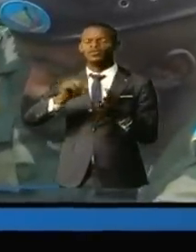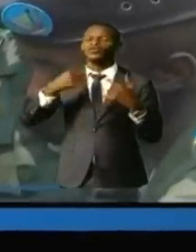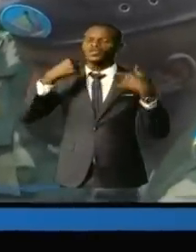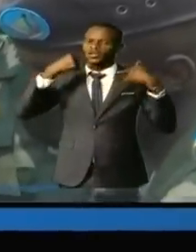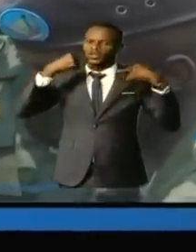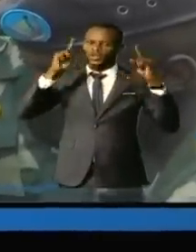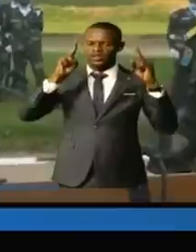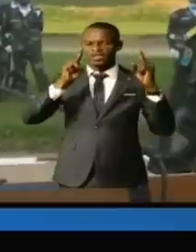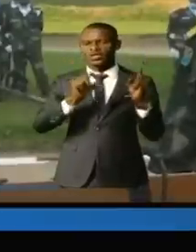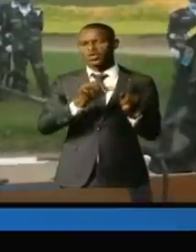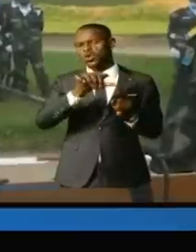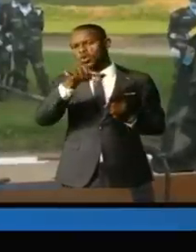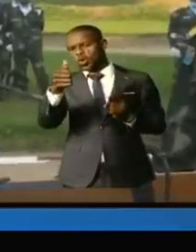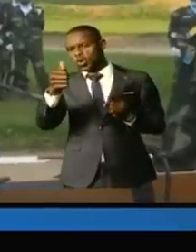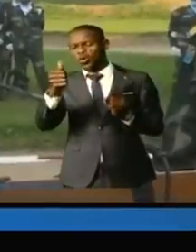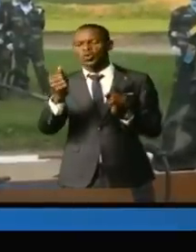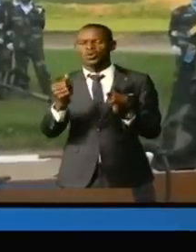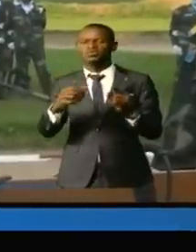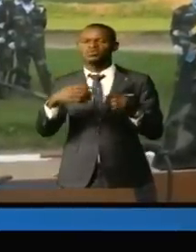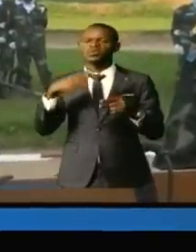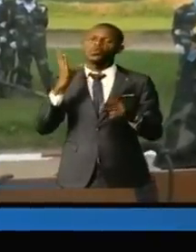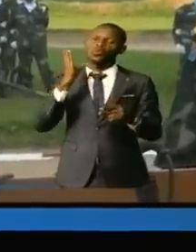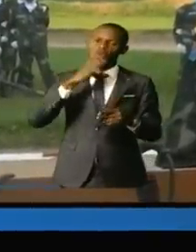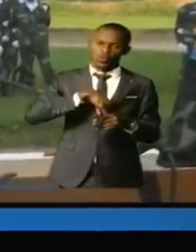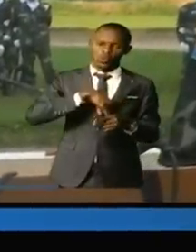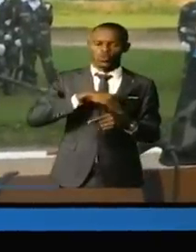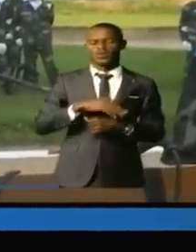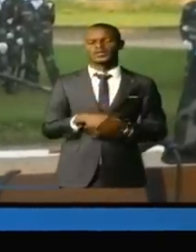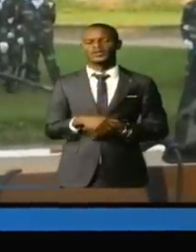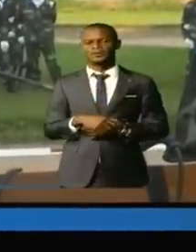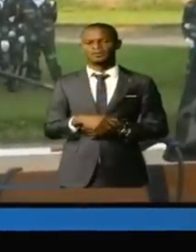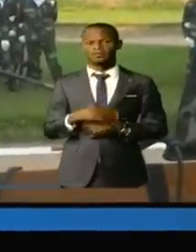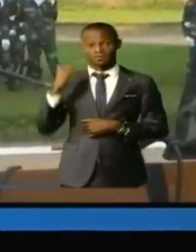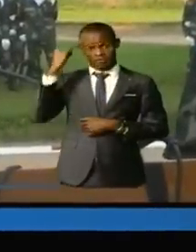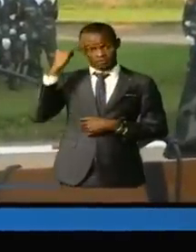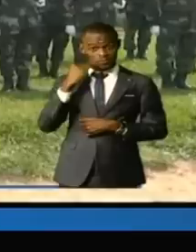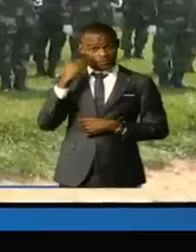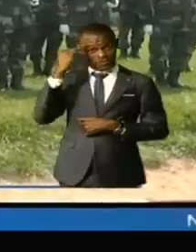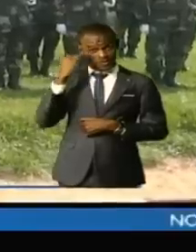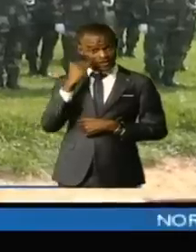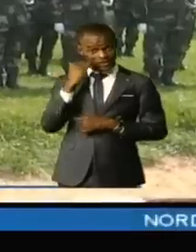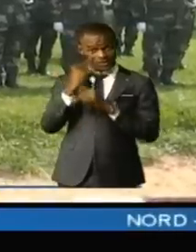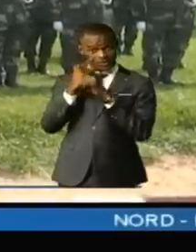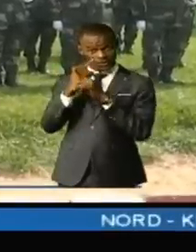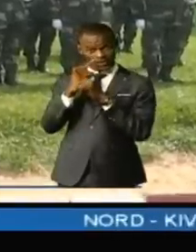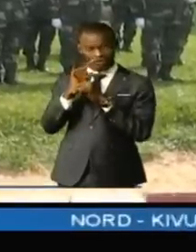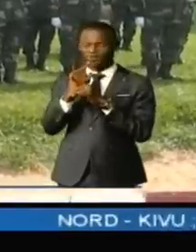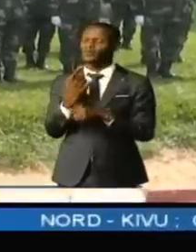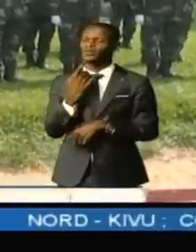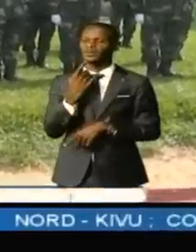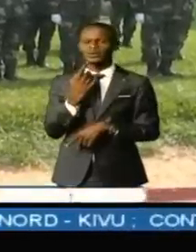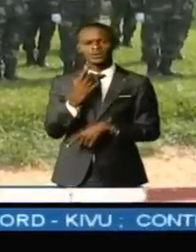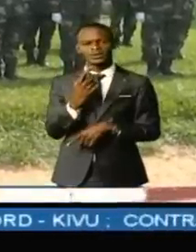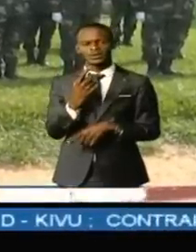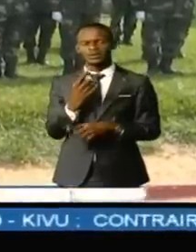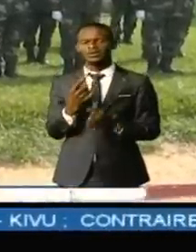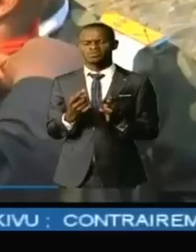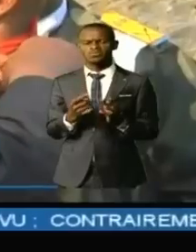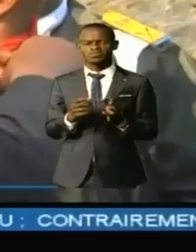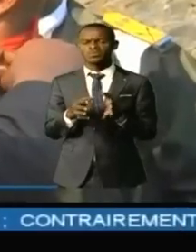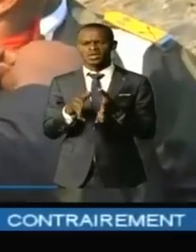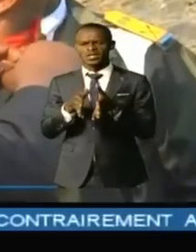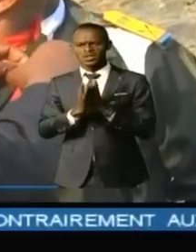été ajournés. Le patron de l'outil de défense a interpellé centrafricains et congolais présents à cette parade qu'ils doivent